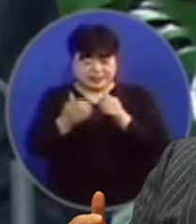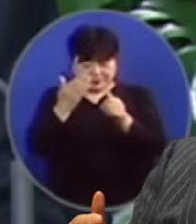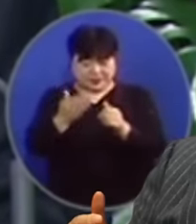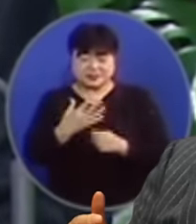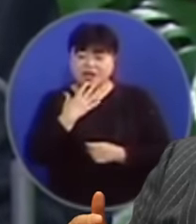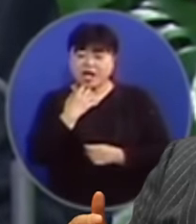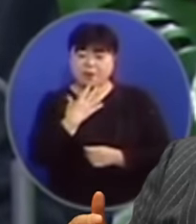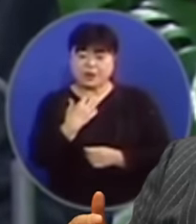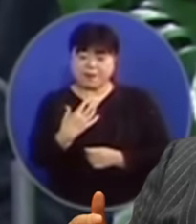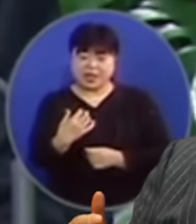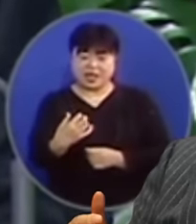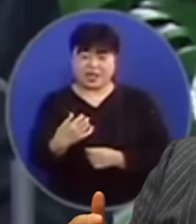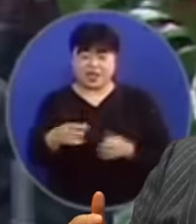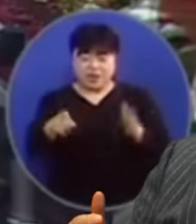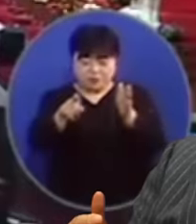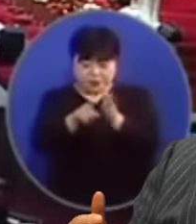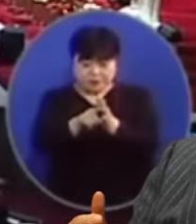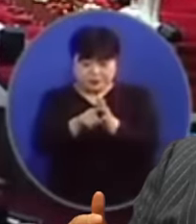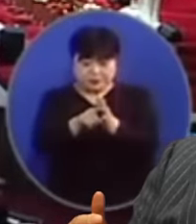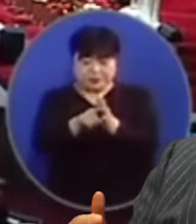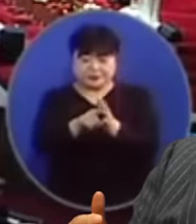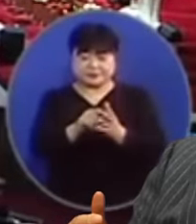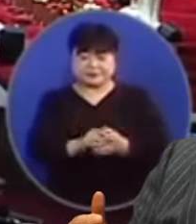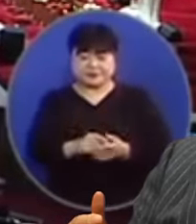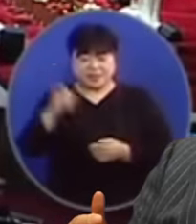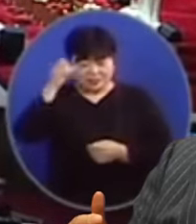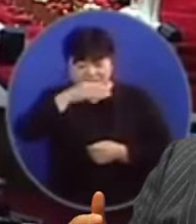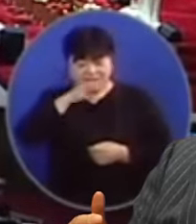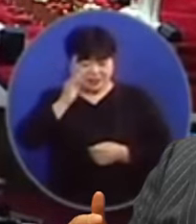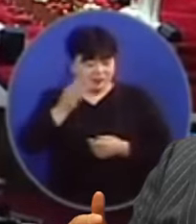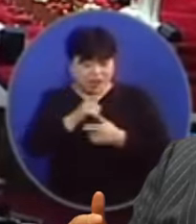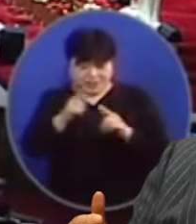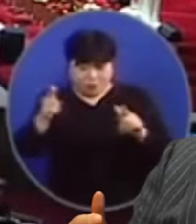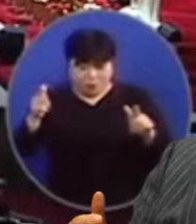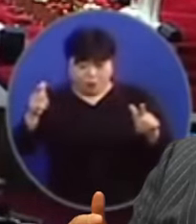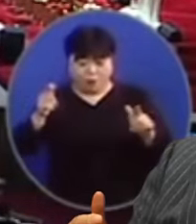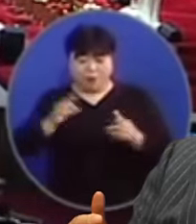하나님께서는 아브라함에게 믿음이라는 것은 그냥 되는 것이 아니라